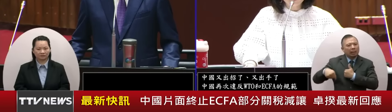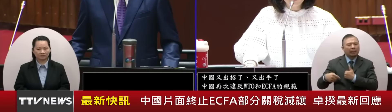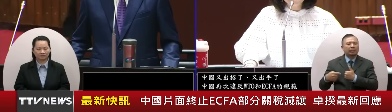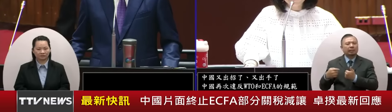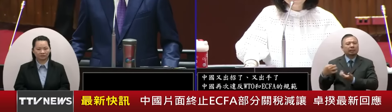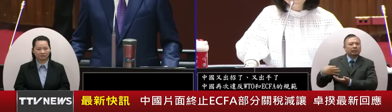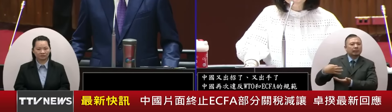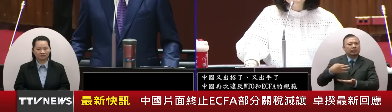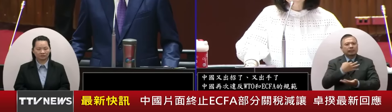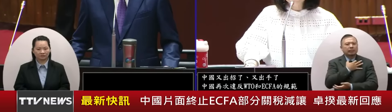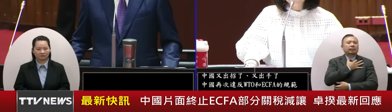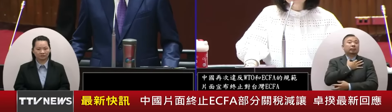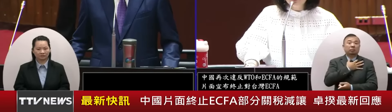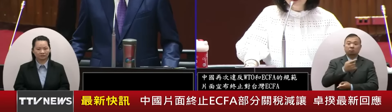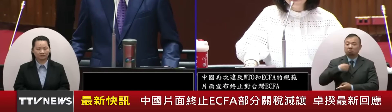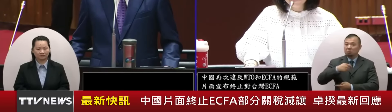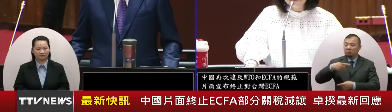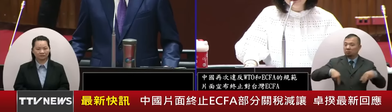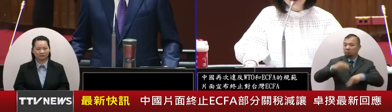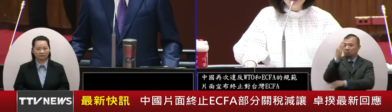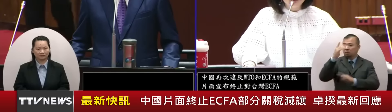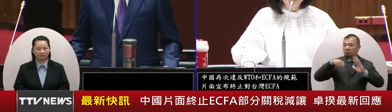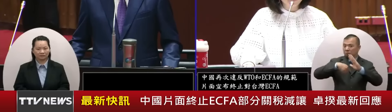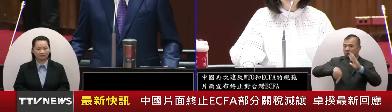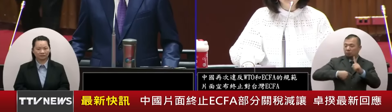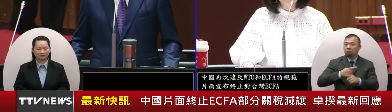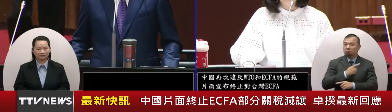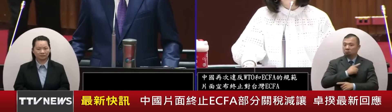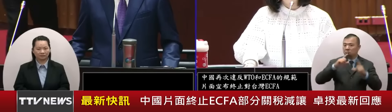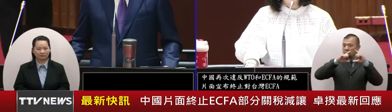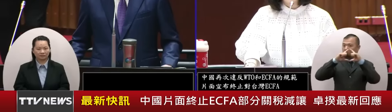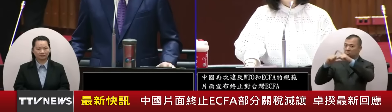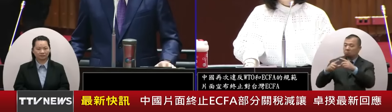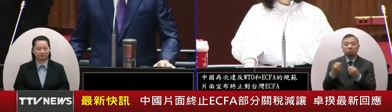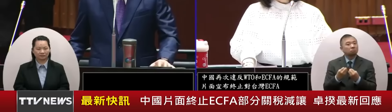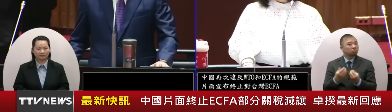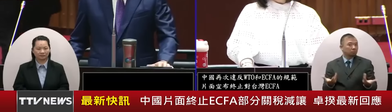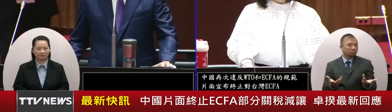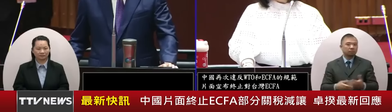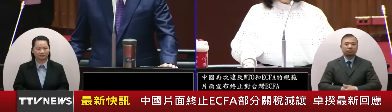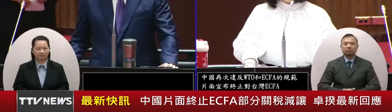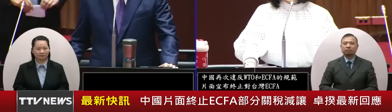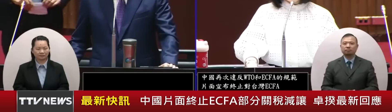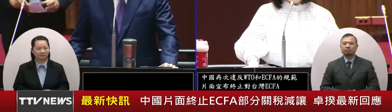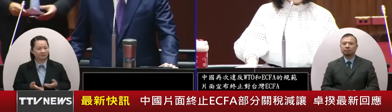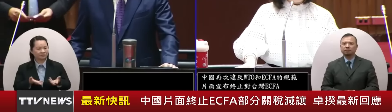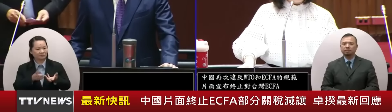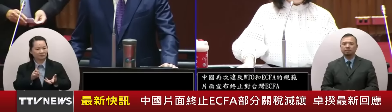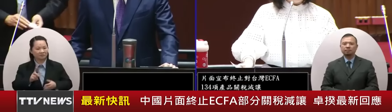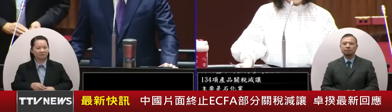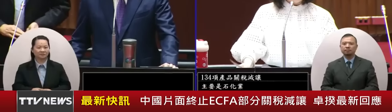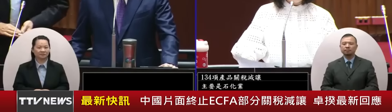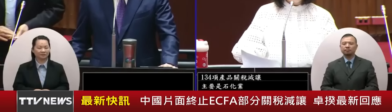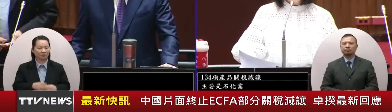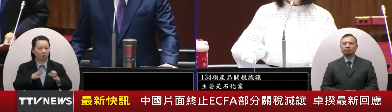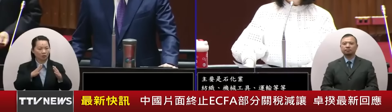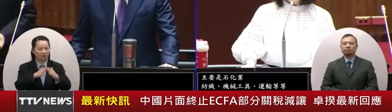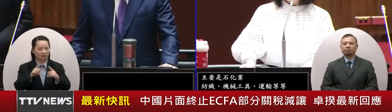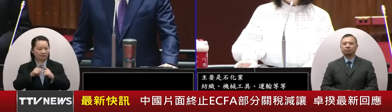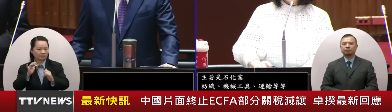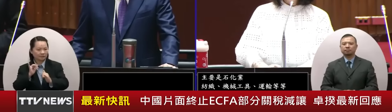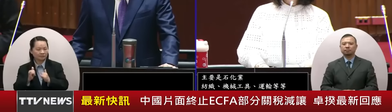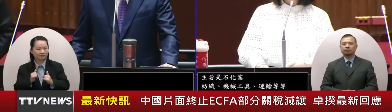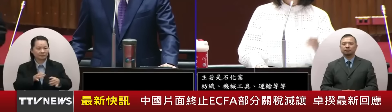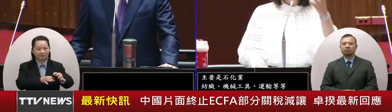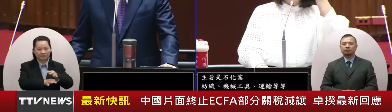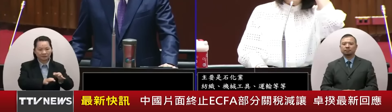的相关的因应跟回应是什么？就教育院长， 任何对国家的人民跟产